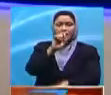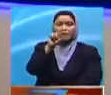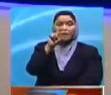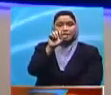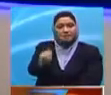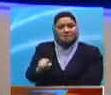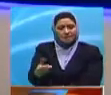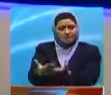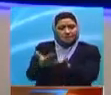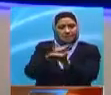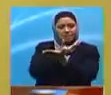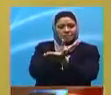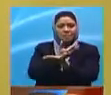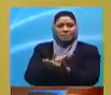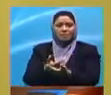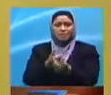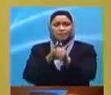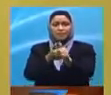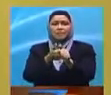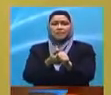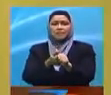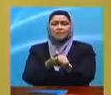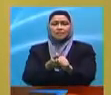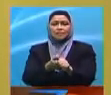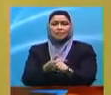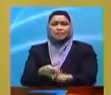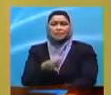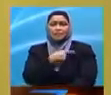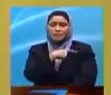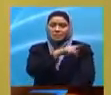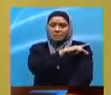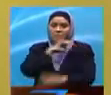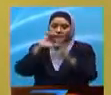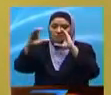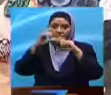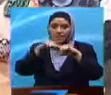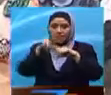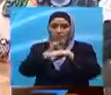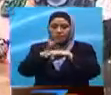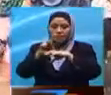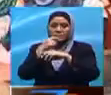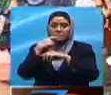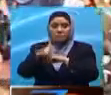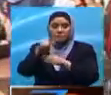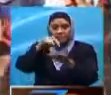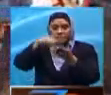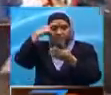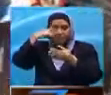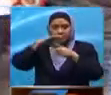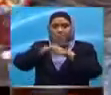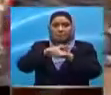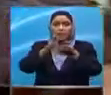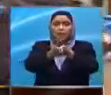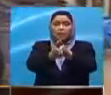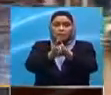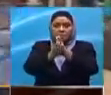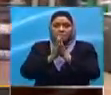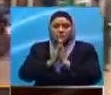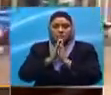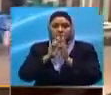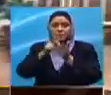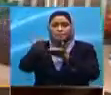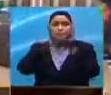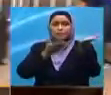menurut ketua komunikasi korporat ktmb Ridwan Arsad penambahan tren itu bagi memenuhi permintaan perkhidmatan ETS yang meningkat